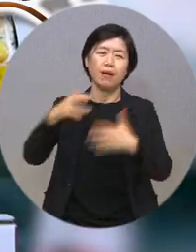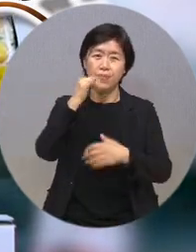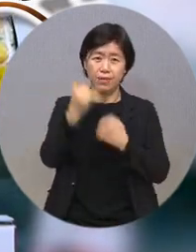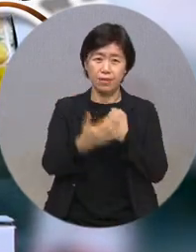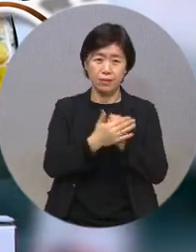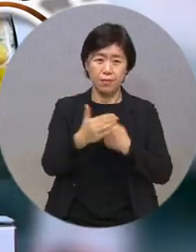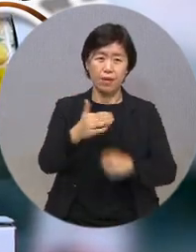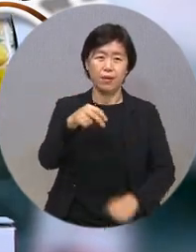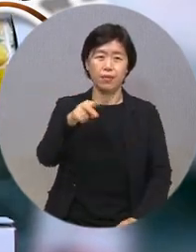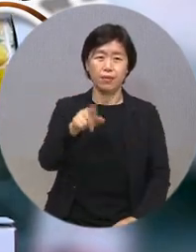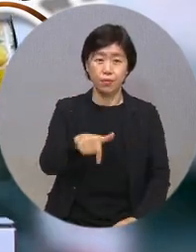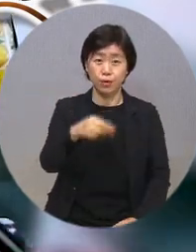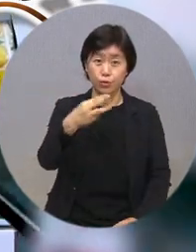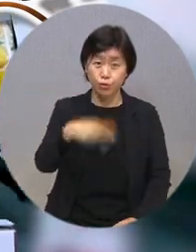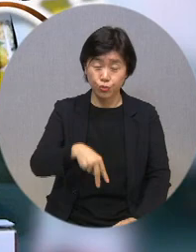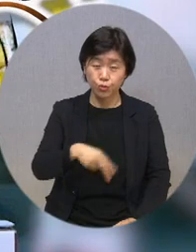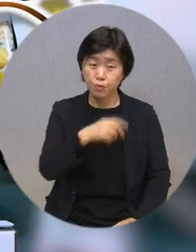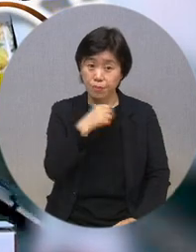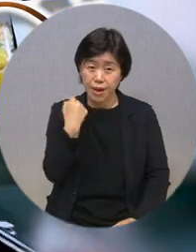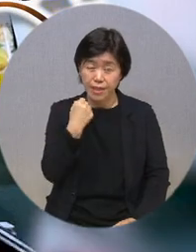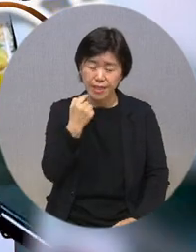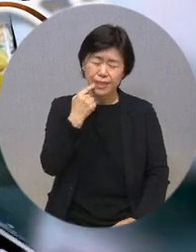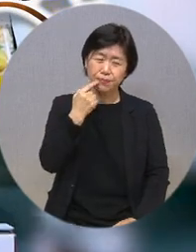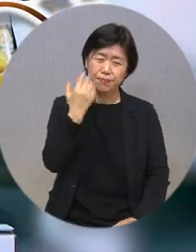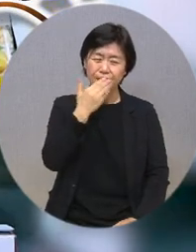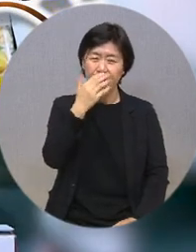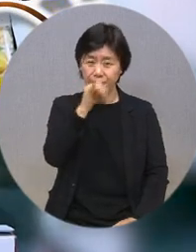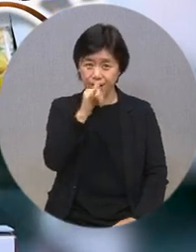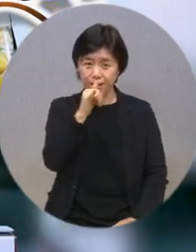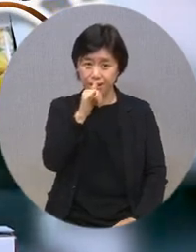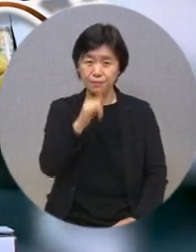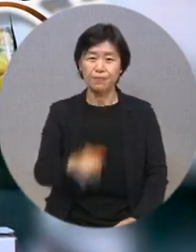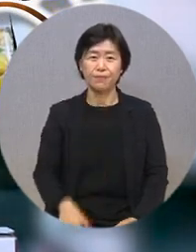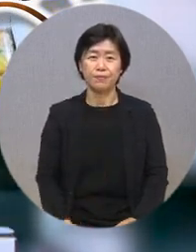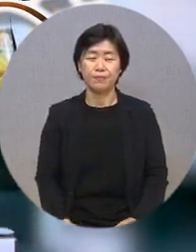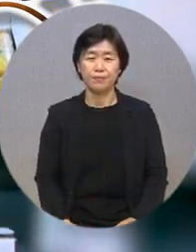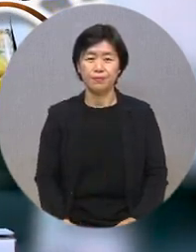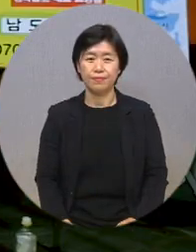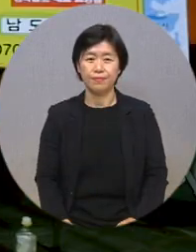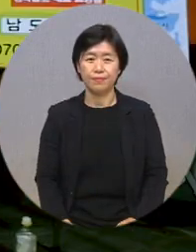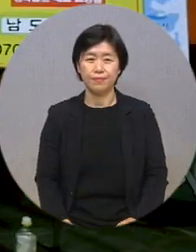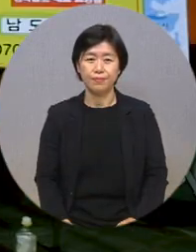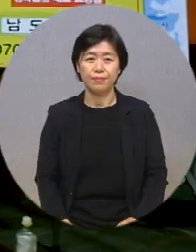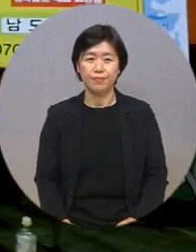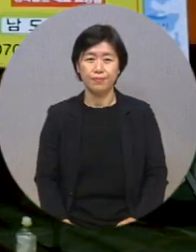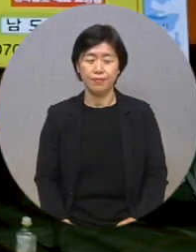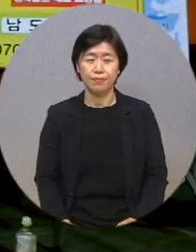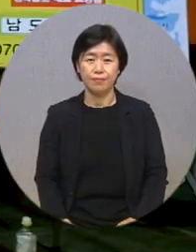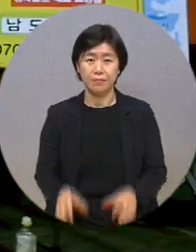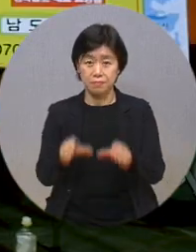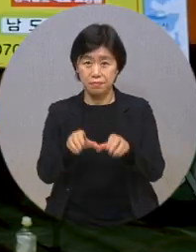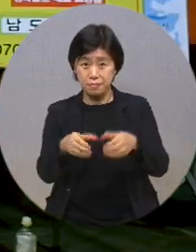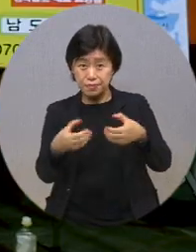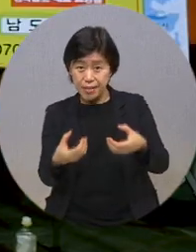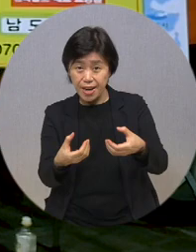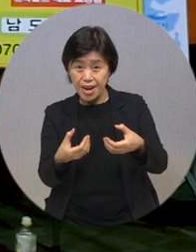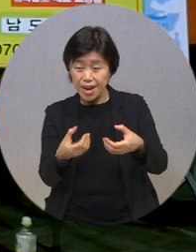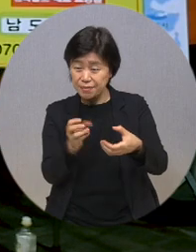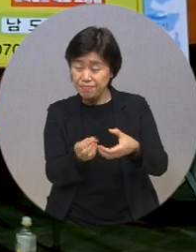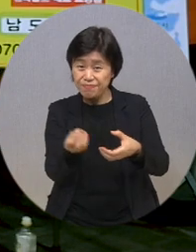석류는요 새콤달콤하며 미각을 자극하는 맛이 일품이거든요. 미각을 한번 자극.